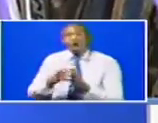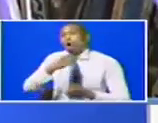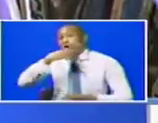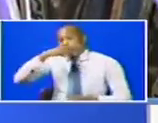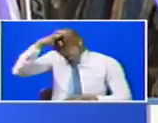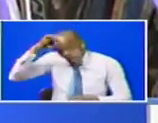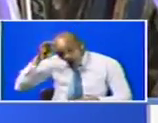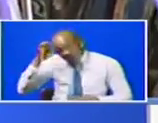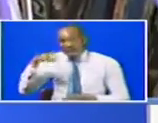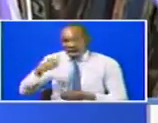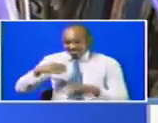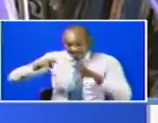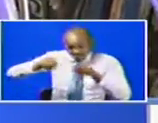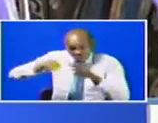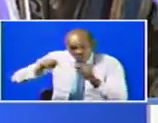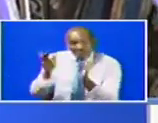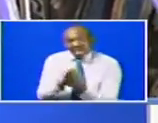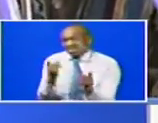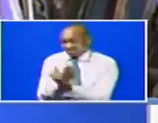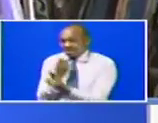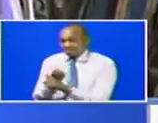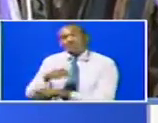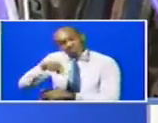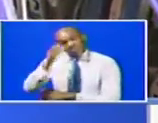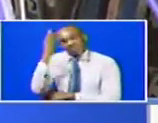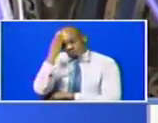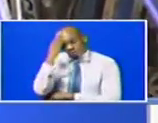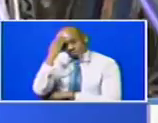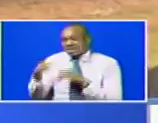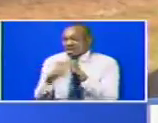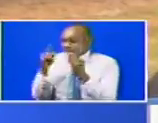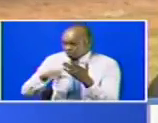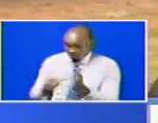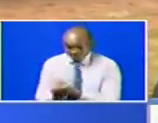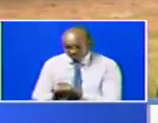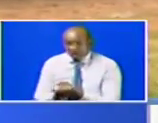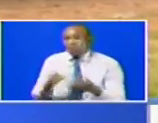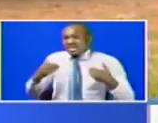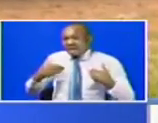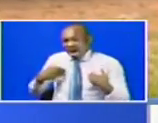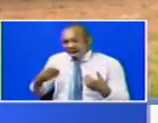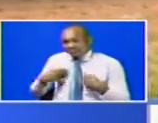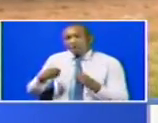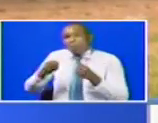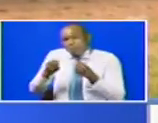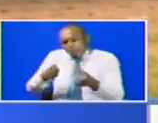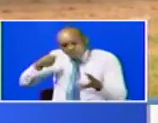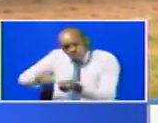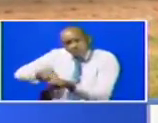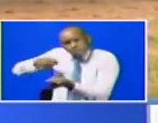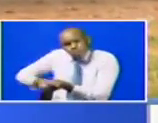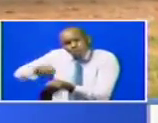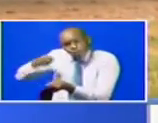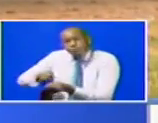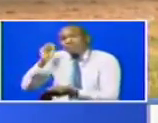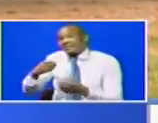kwa mchanga tifu na kadhalika. Na kuongezea kidogo, kuna kile kiwango cha upepo ambacho inafaa uweke ndani ya gurudumu.